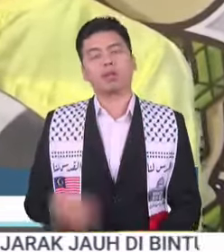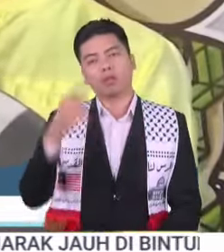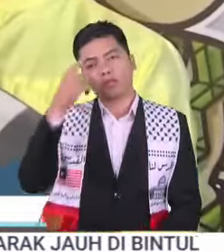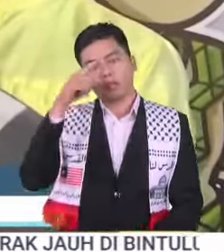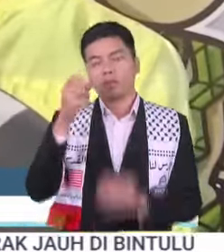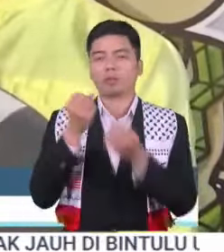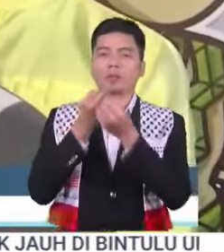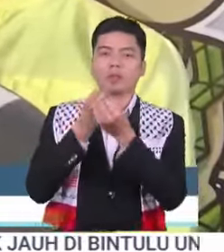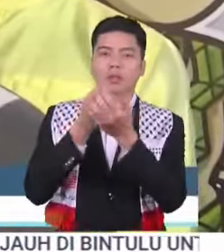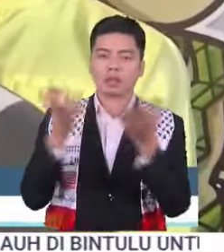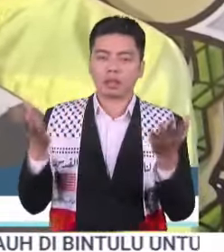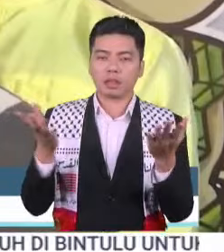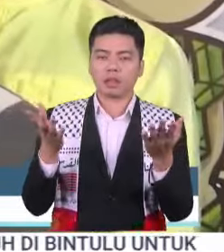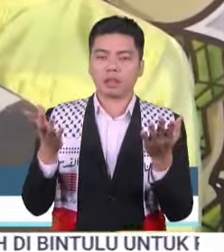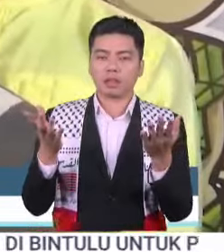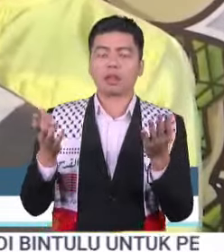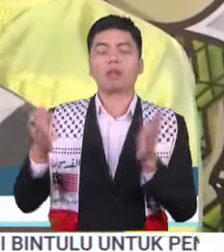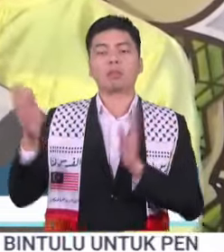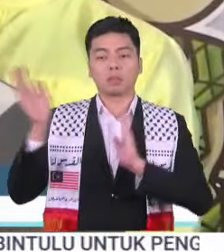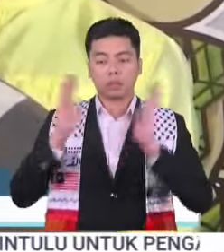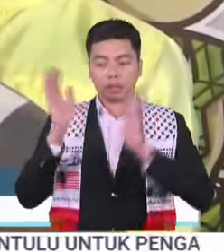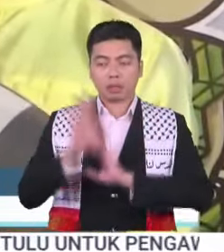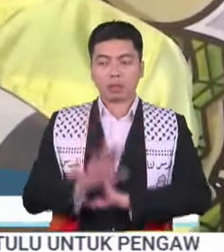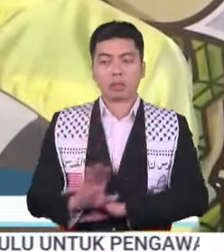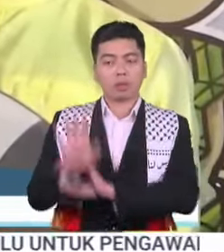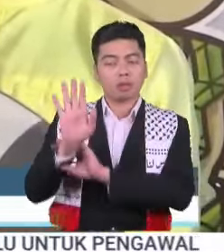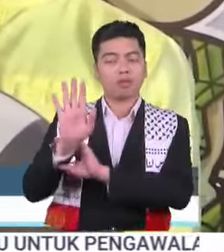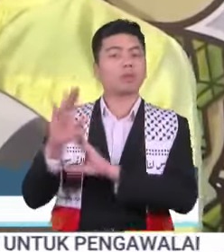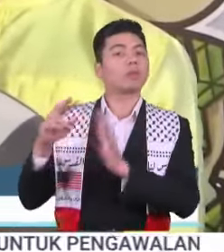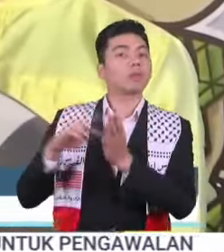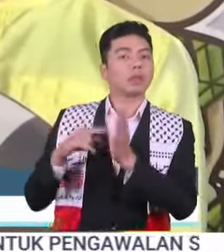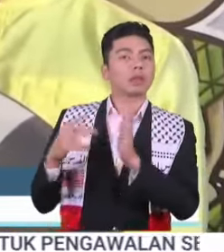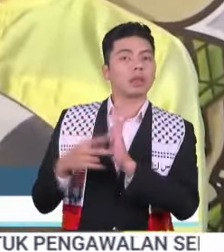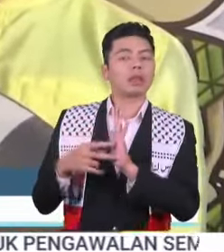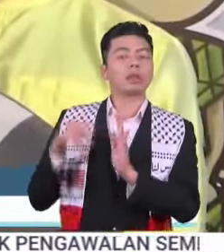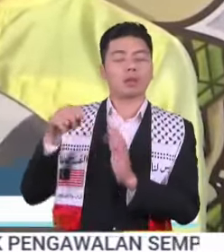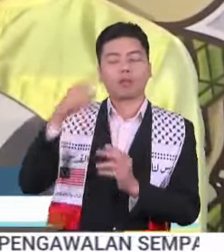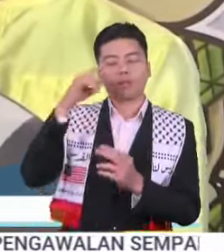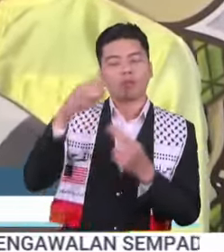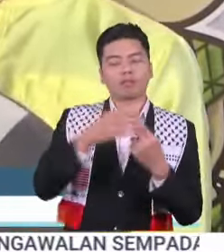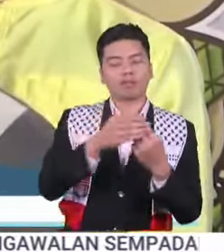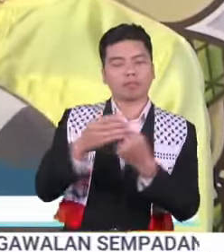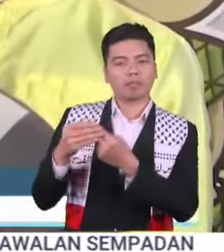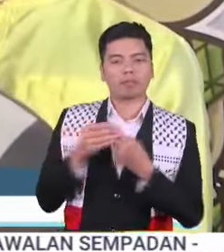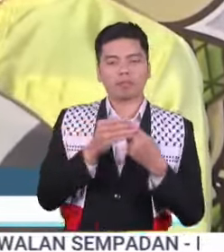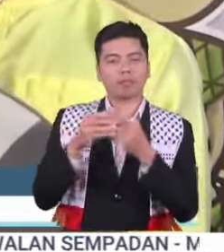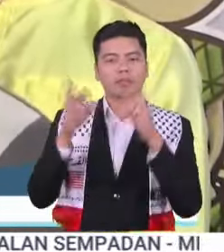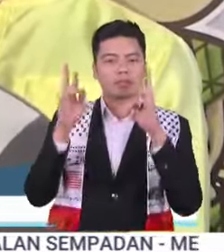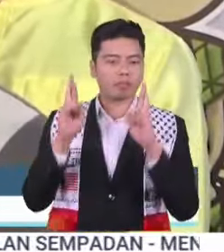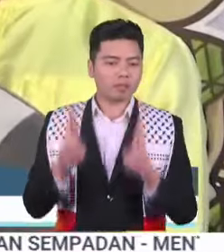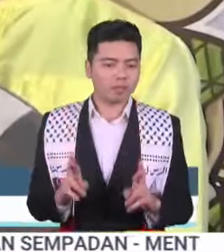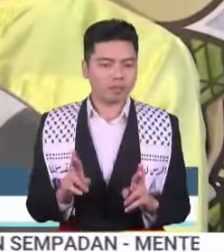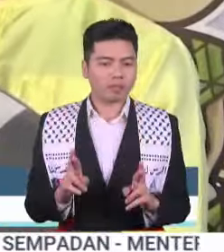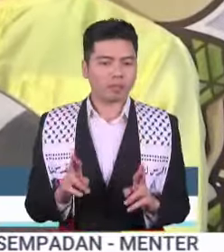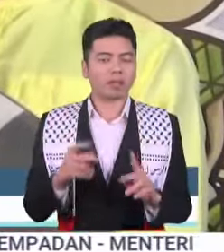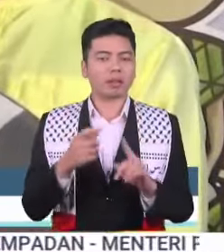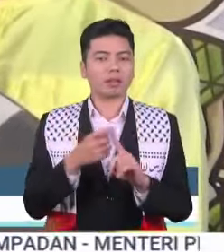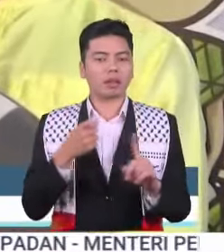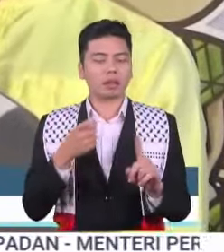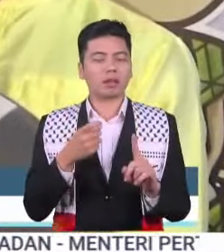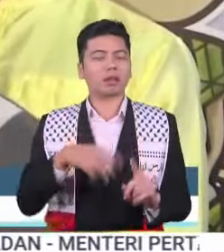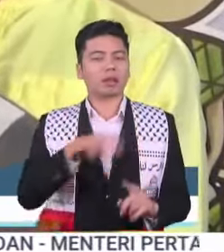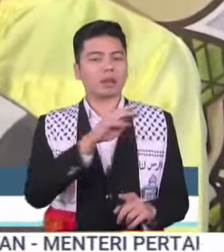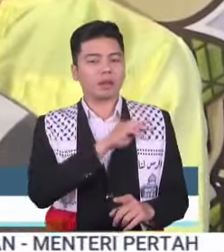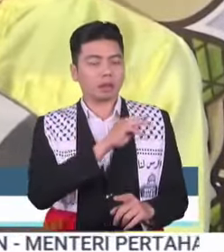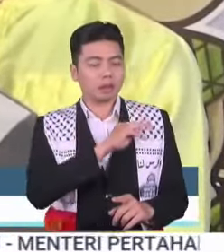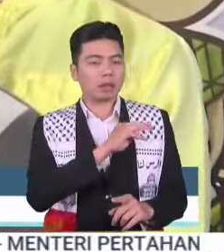menyampaikan kerangka Madani itu sendiri dalam menyatukan padukan rakyat. Daripada Kementerian Perpaduan Negara sendiri,